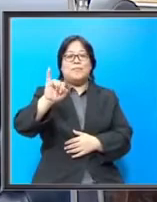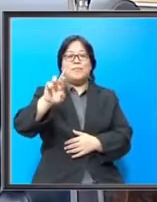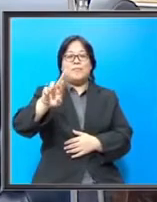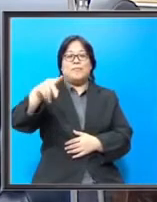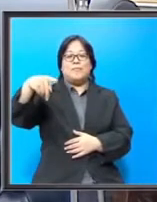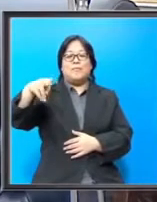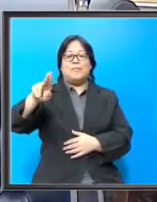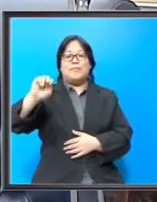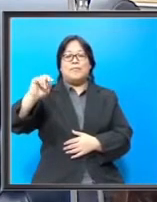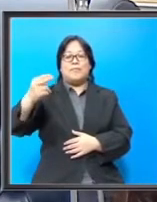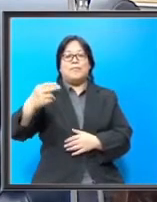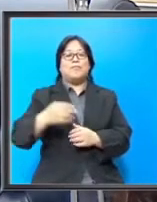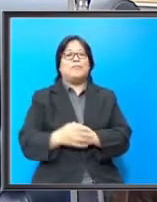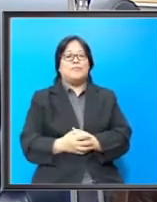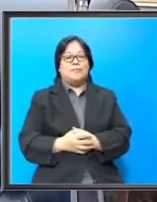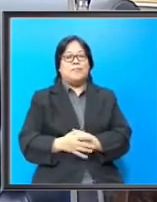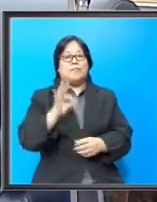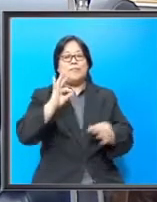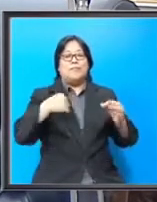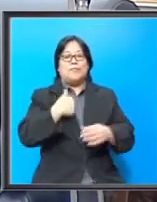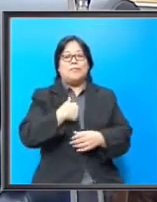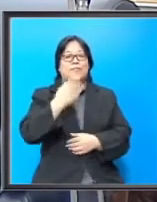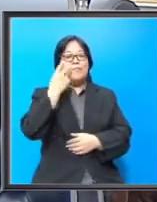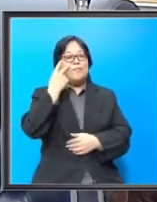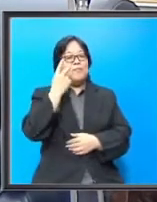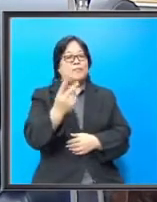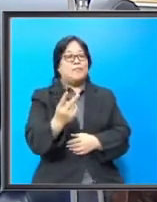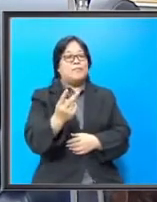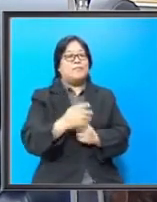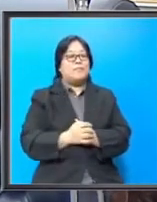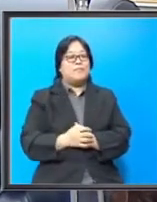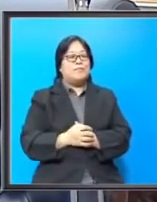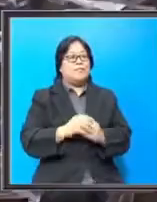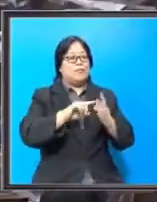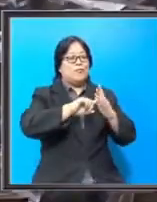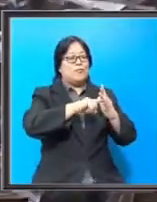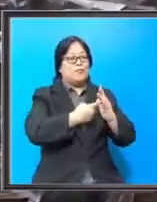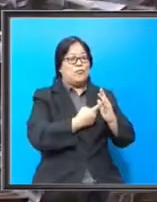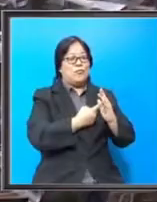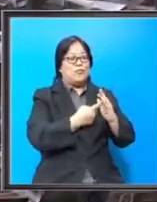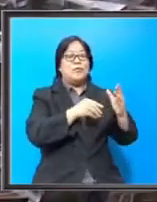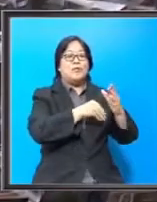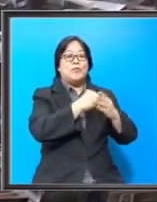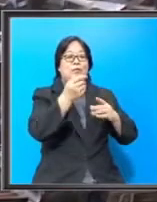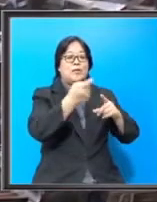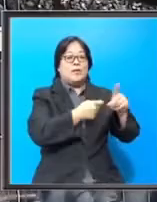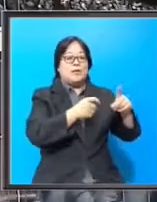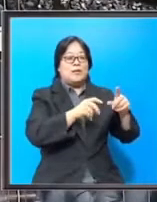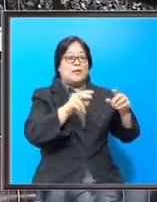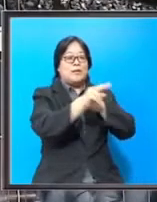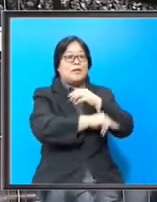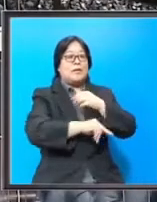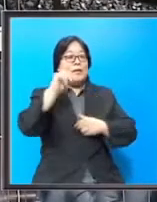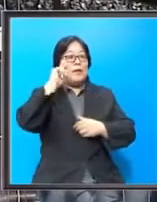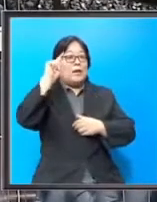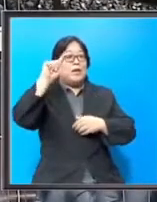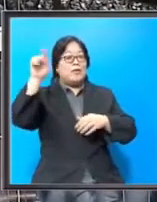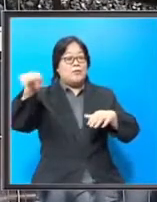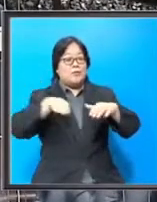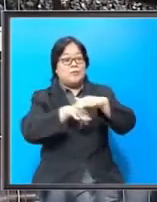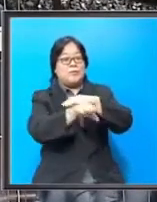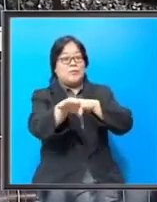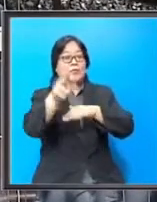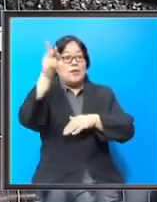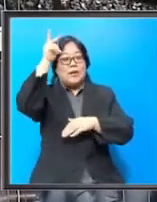kalau kita lihat ah ah daripada permulaan keluar daripada Negeri Terengganu masuk ke